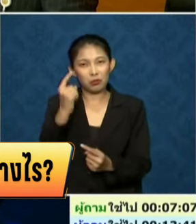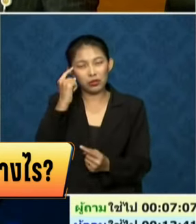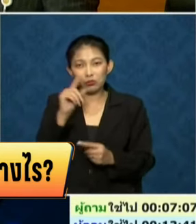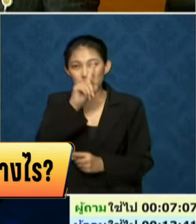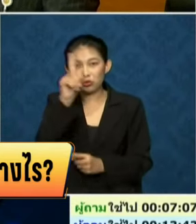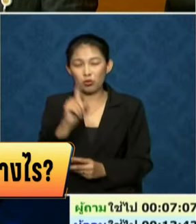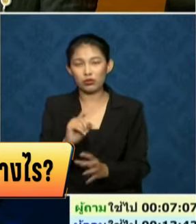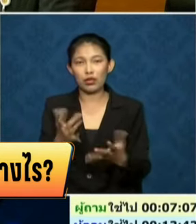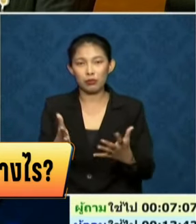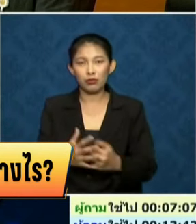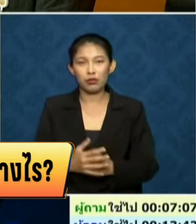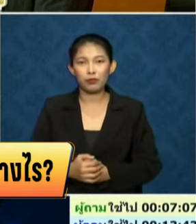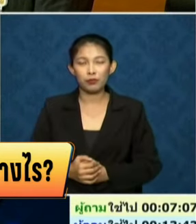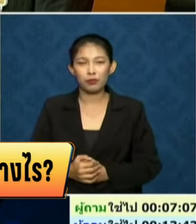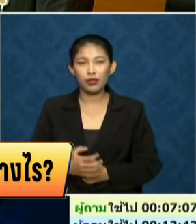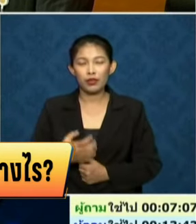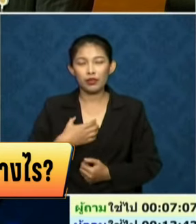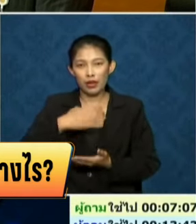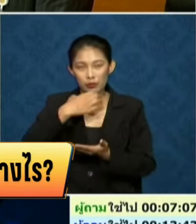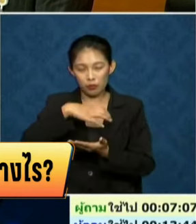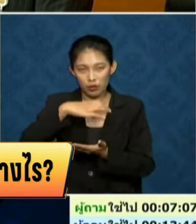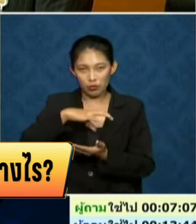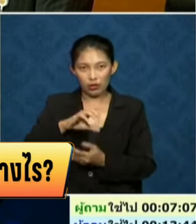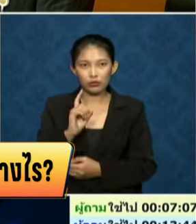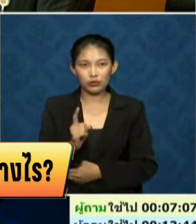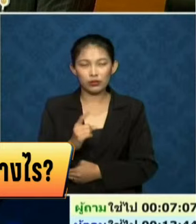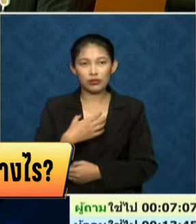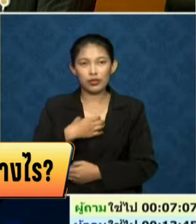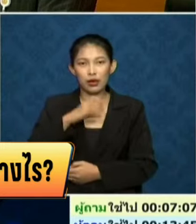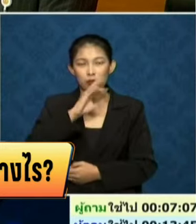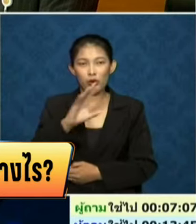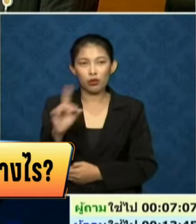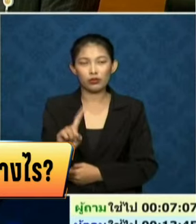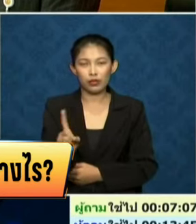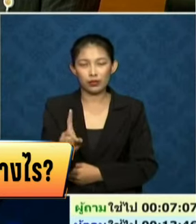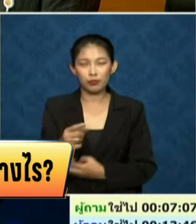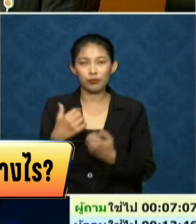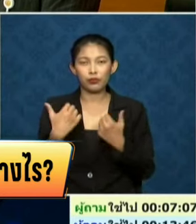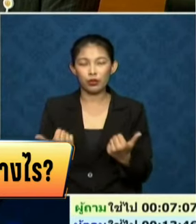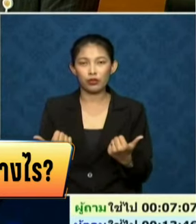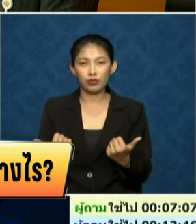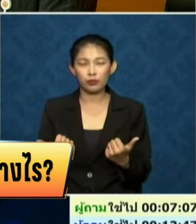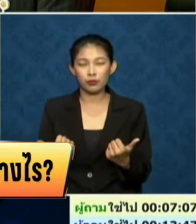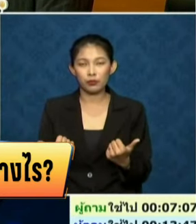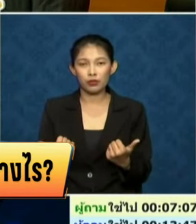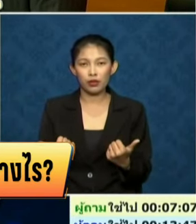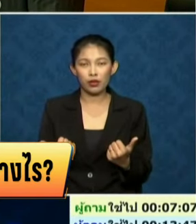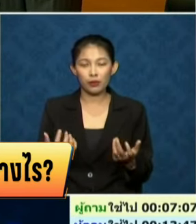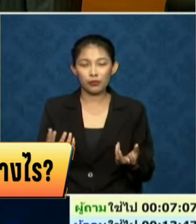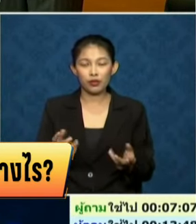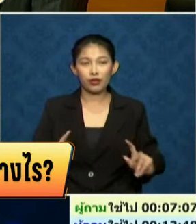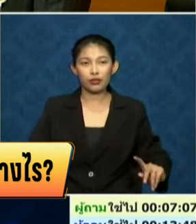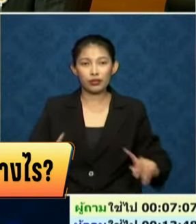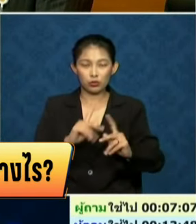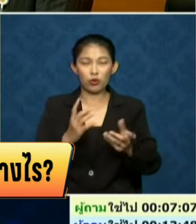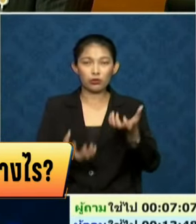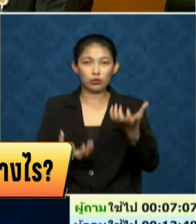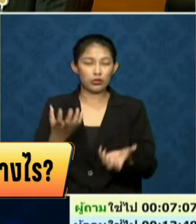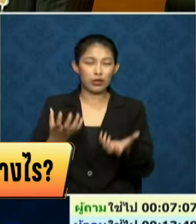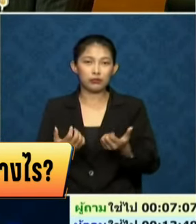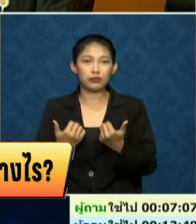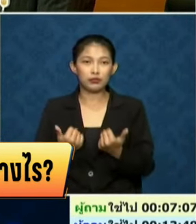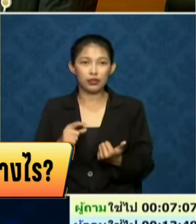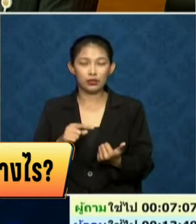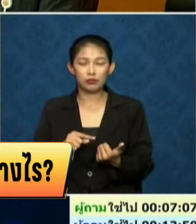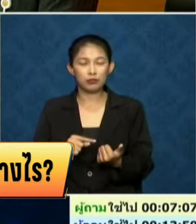129เรือนจำถ้าหากไปหไปโรงพยาบาลก็ต้องมีห้องพิเศษแต่ว่าตัวของท่านพันตำรวจเอกทวีเองก็ไม่ได้เข้าไปดู